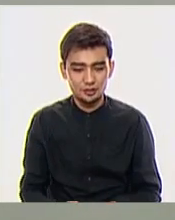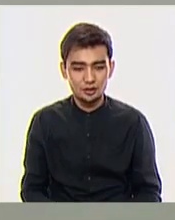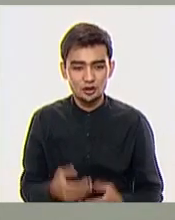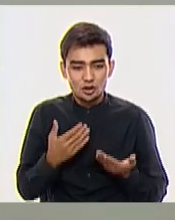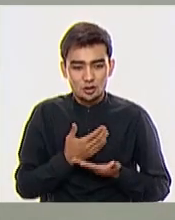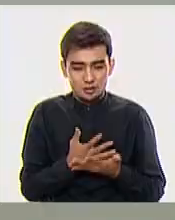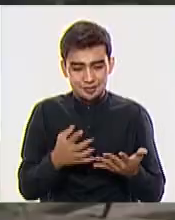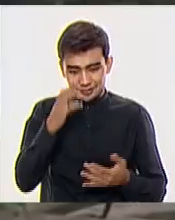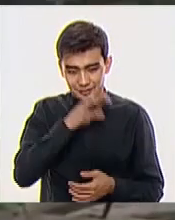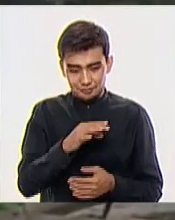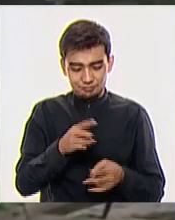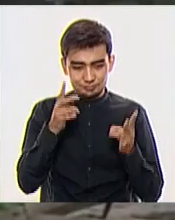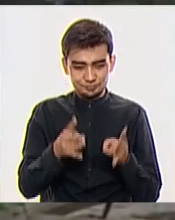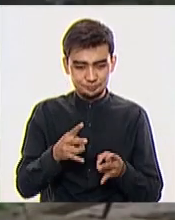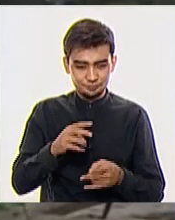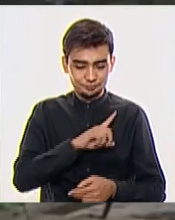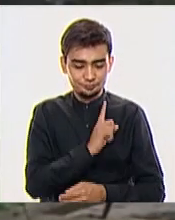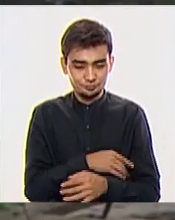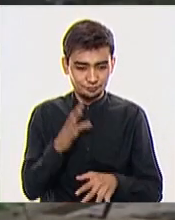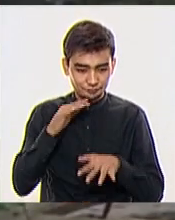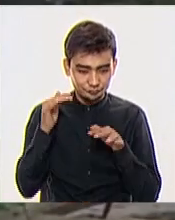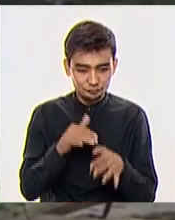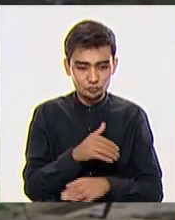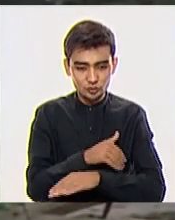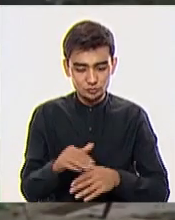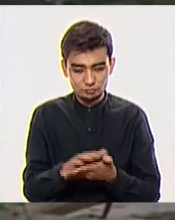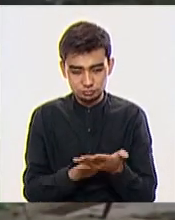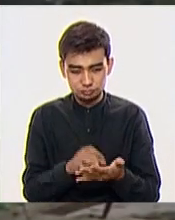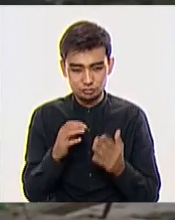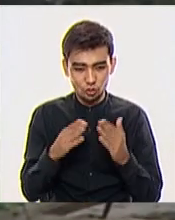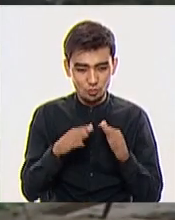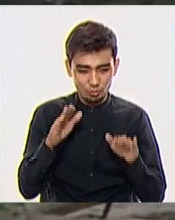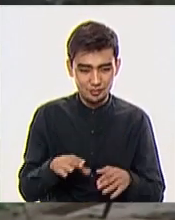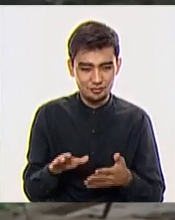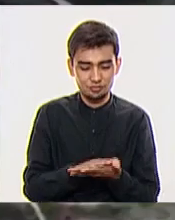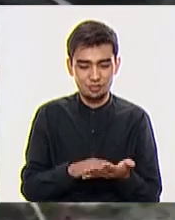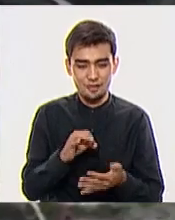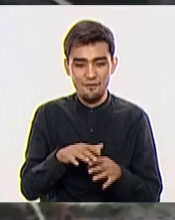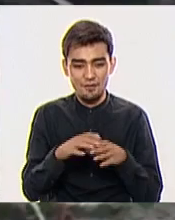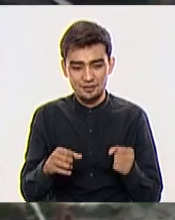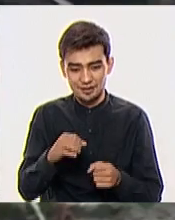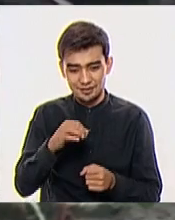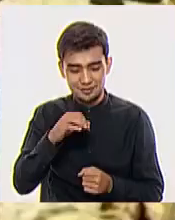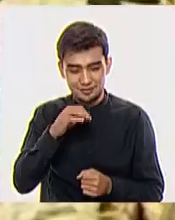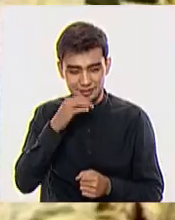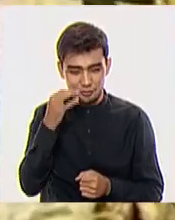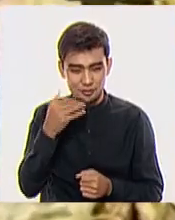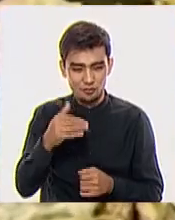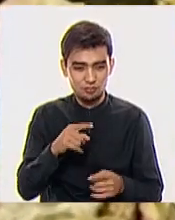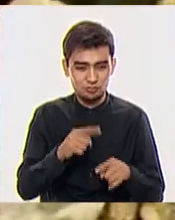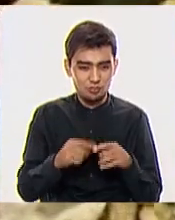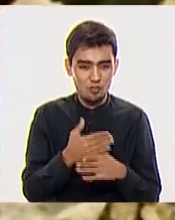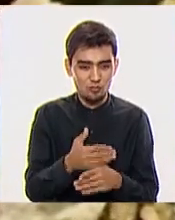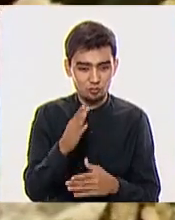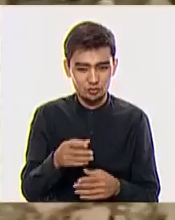сразу нескольких стран, пострадавших от мощного наводнения, очищают улицы, дома, прилегающие территории. Власти Германии пообещали оказать незамедлительную